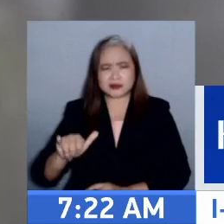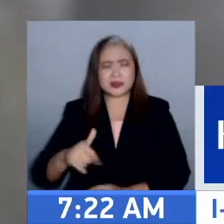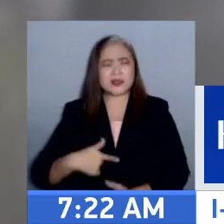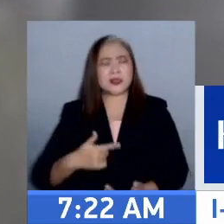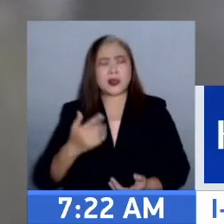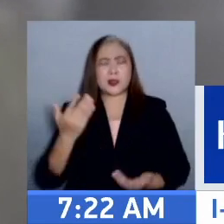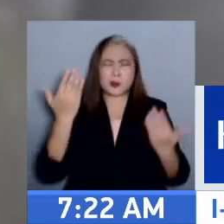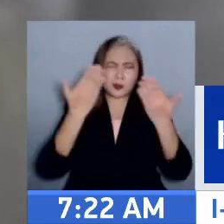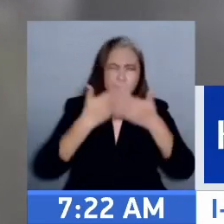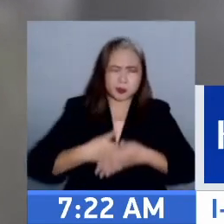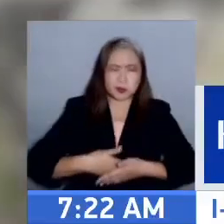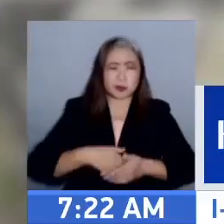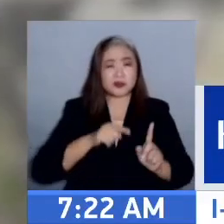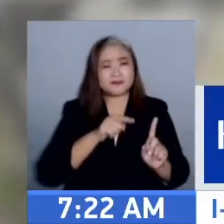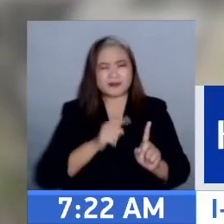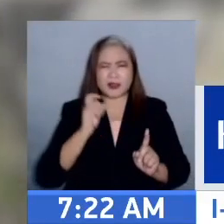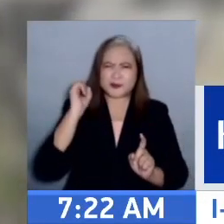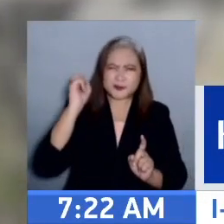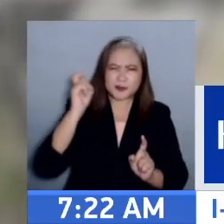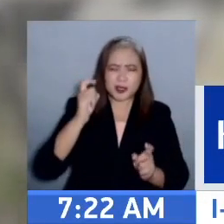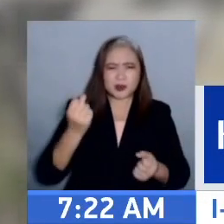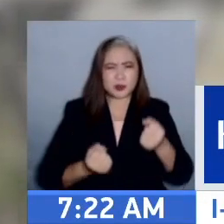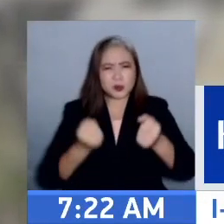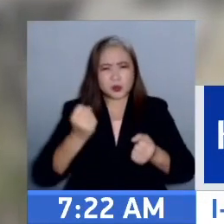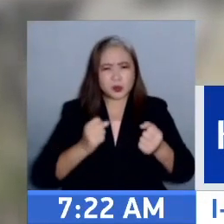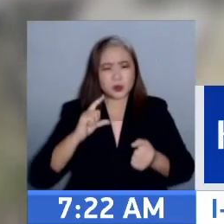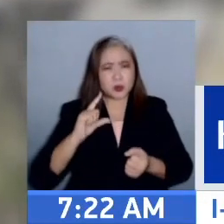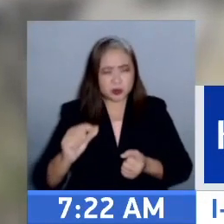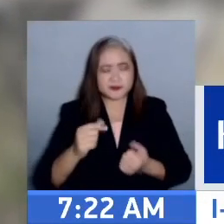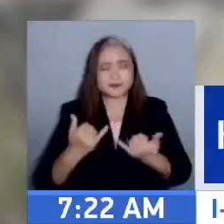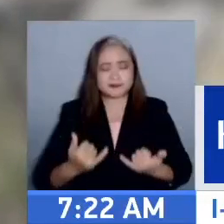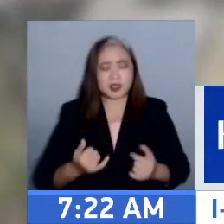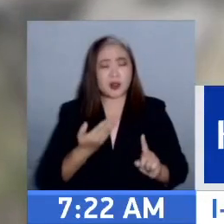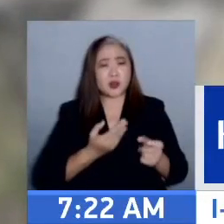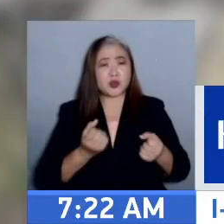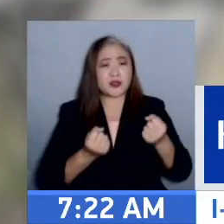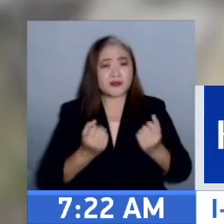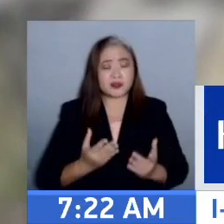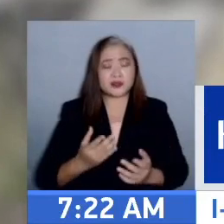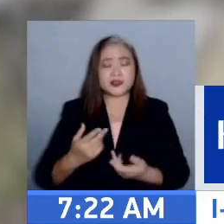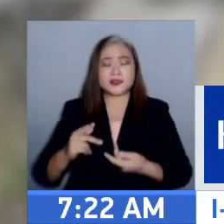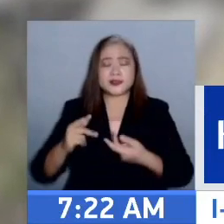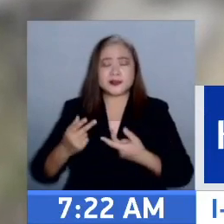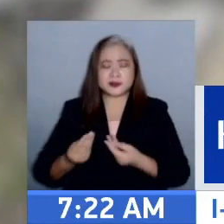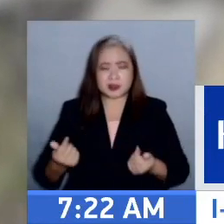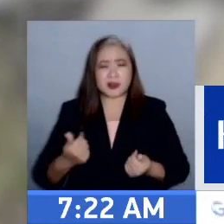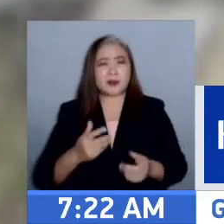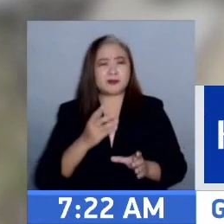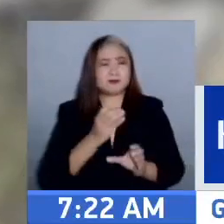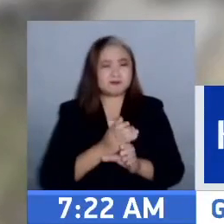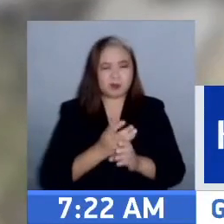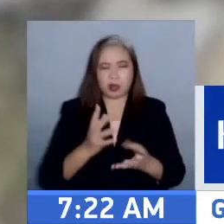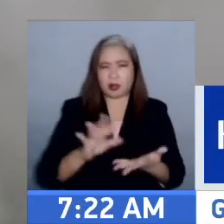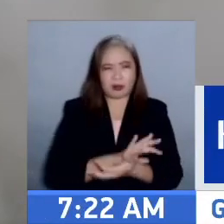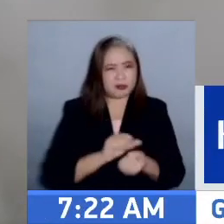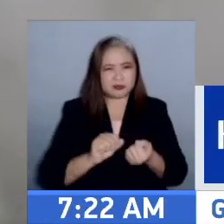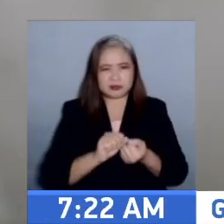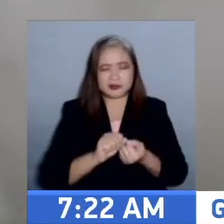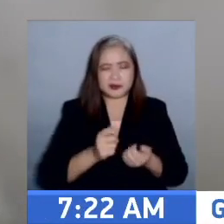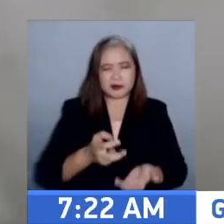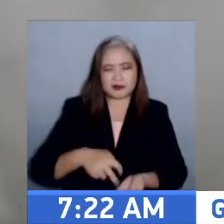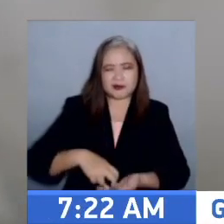pagpapatakbo. Ginamot na ang nasaktang driver. Wasak ang kotse na naiahon na mula sa baba ng tulay.